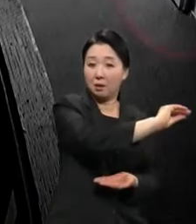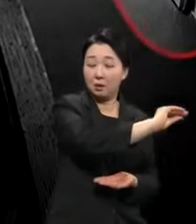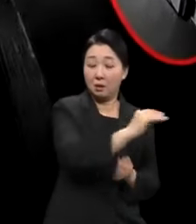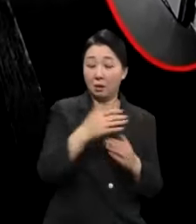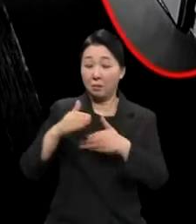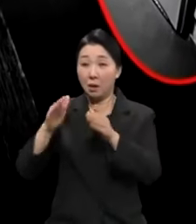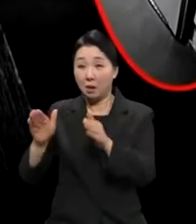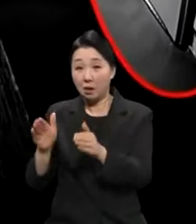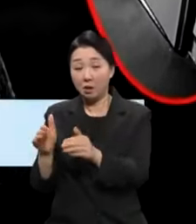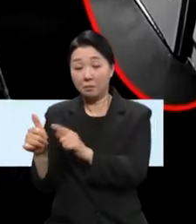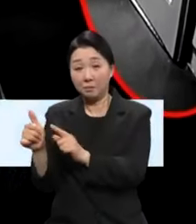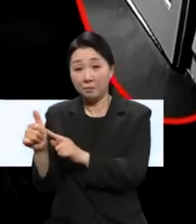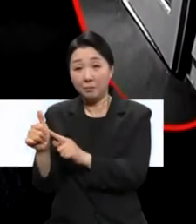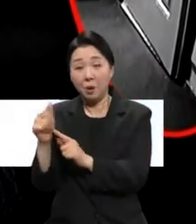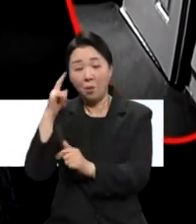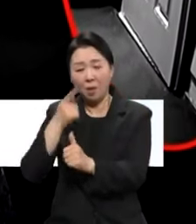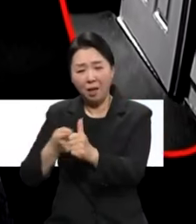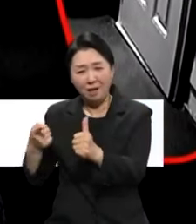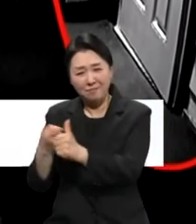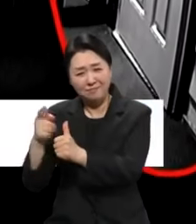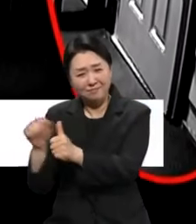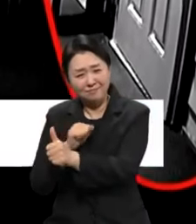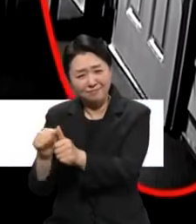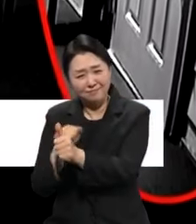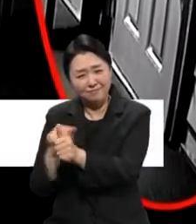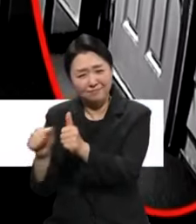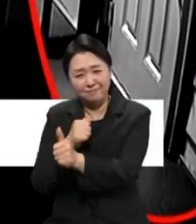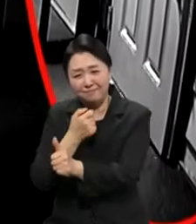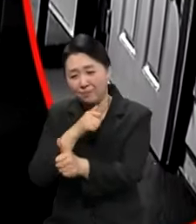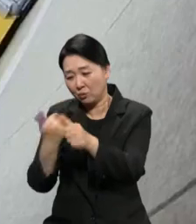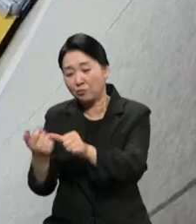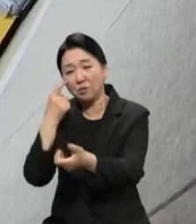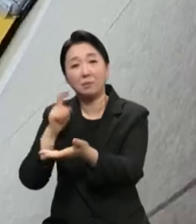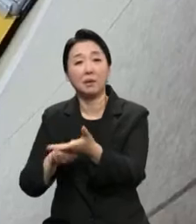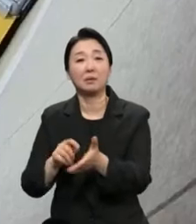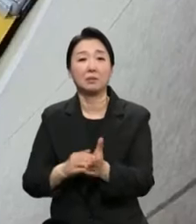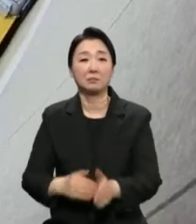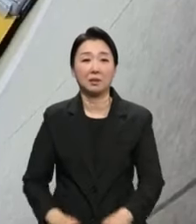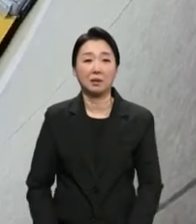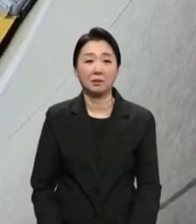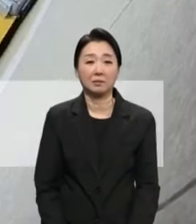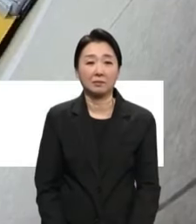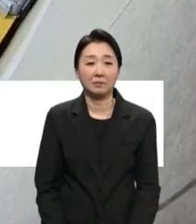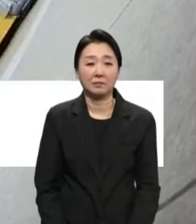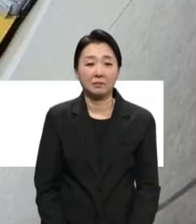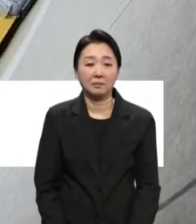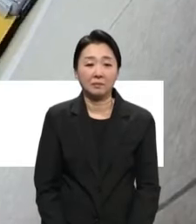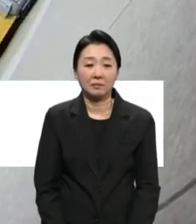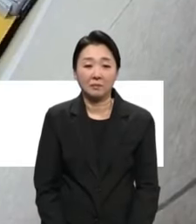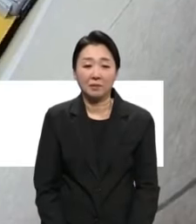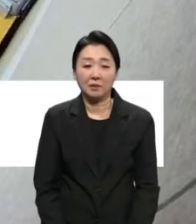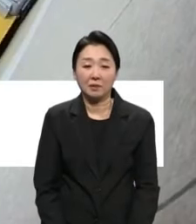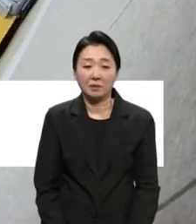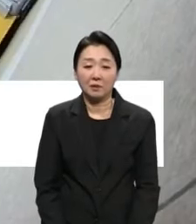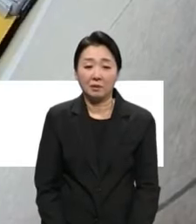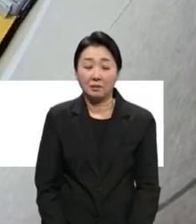민 씨가 이 남성에게 수십 차례 폭행당해 숨진 채 발견됐습니다. 네, 앞으로 그렇고